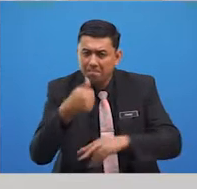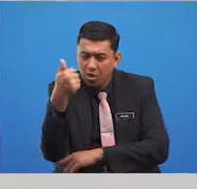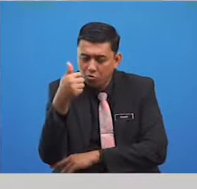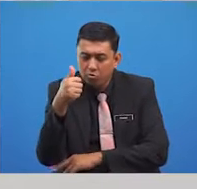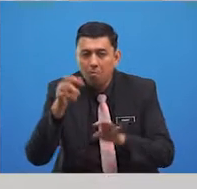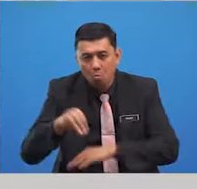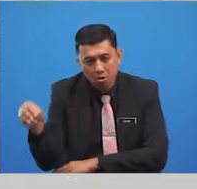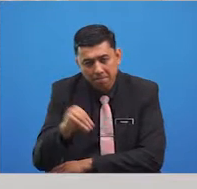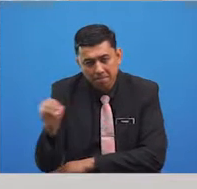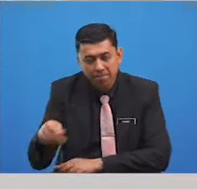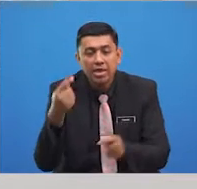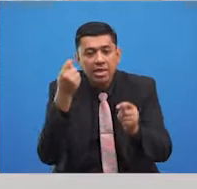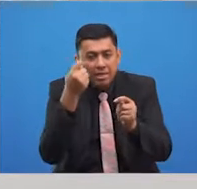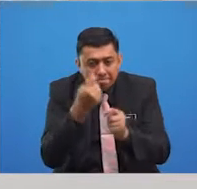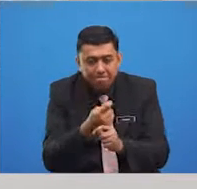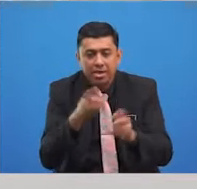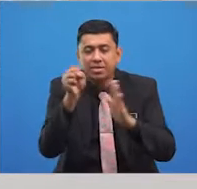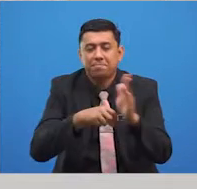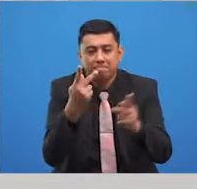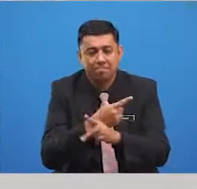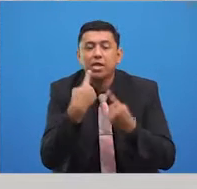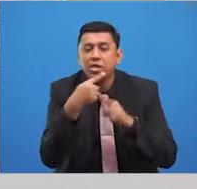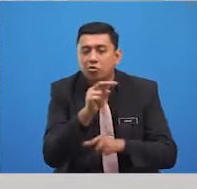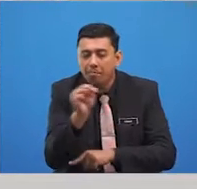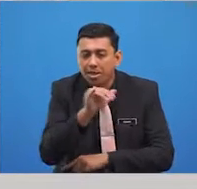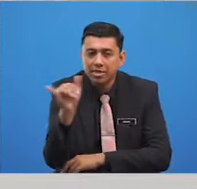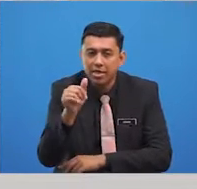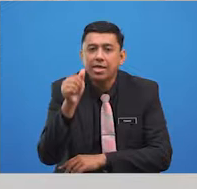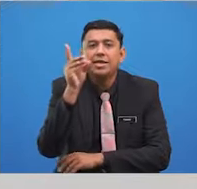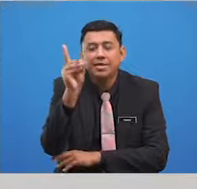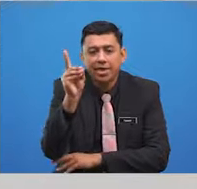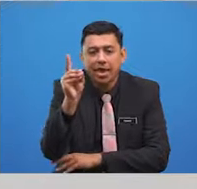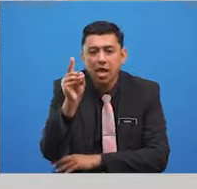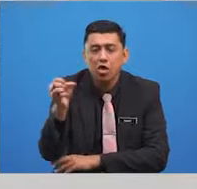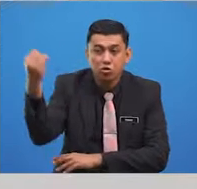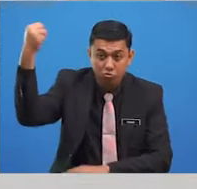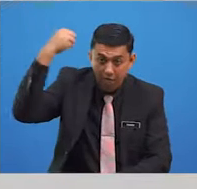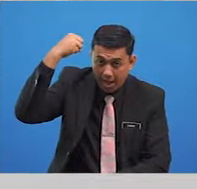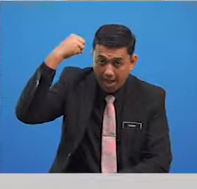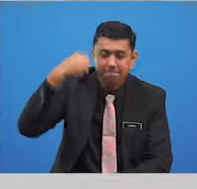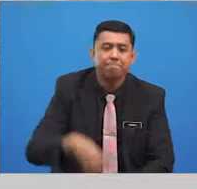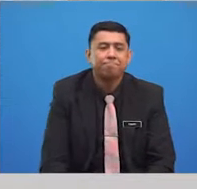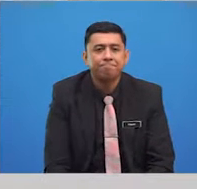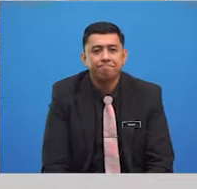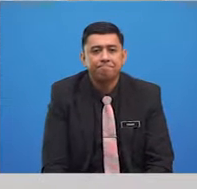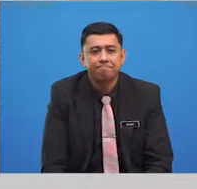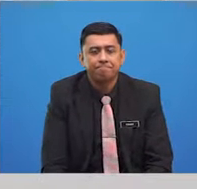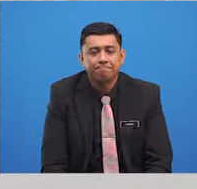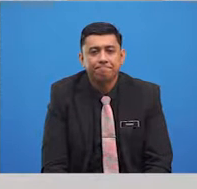Sangat bagus, murid-murid. Tepat sekali. Jawapannya ialah D. Suria.